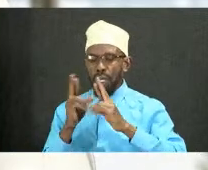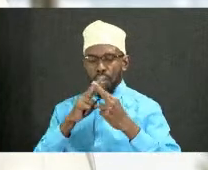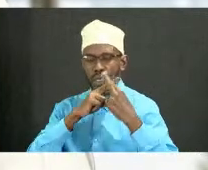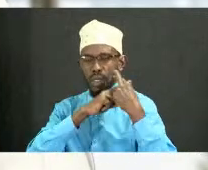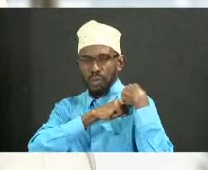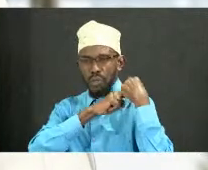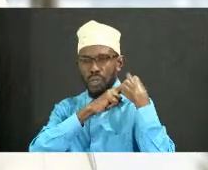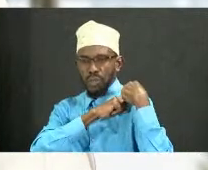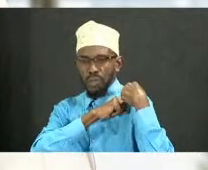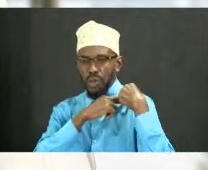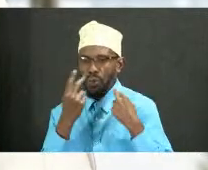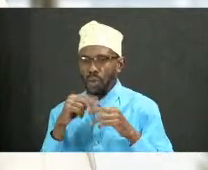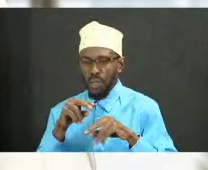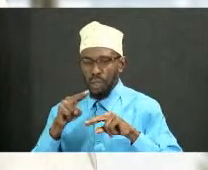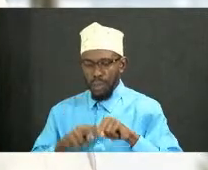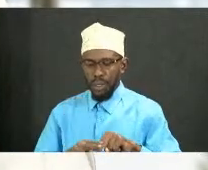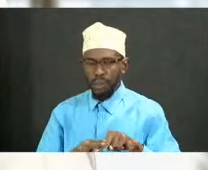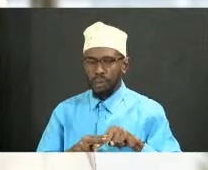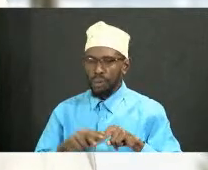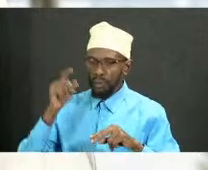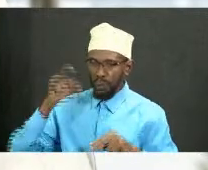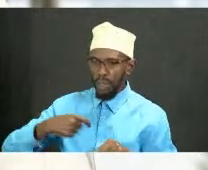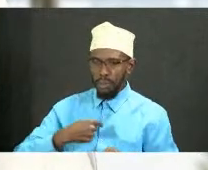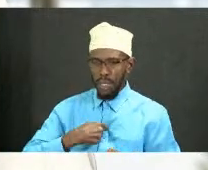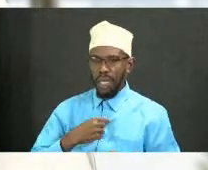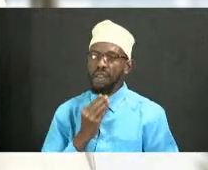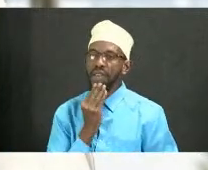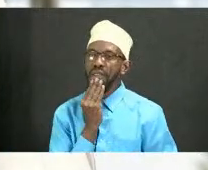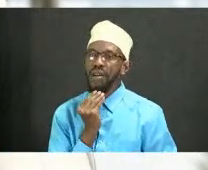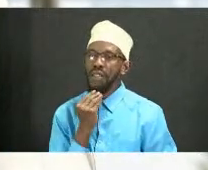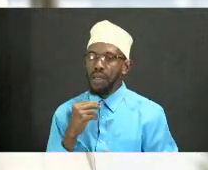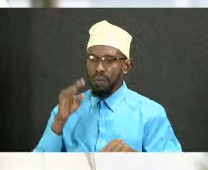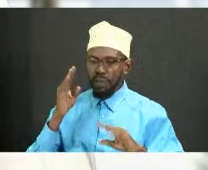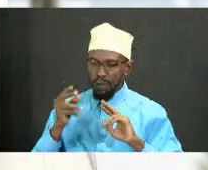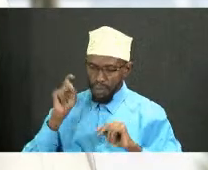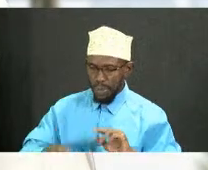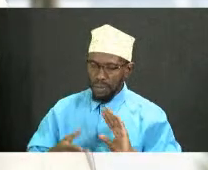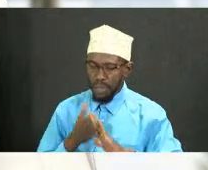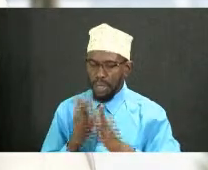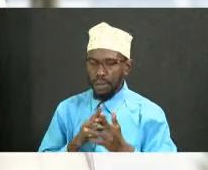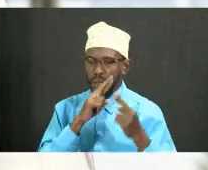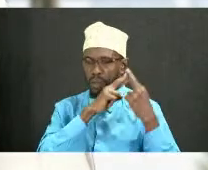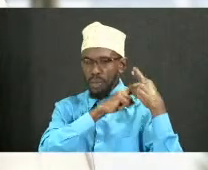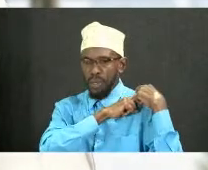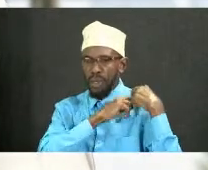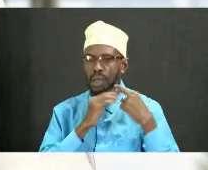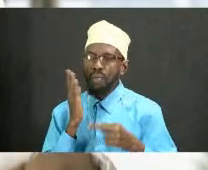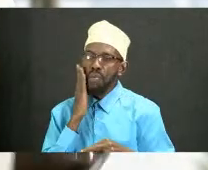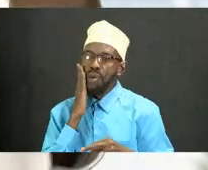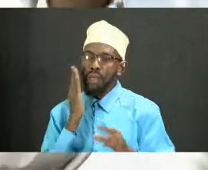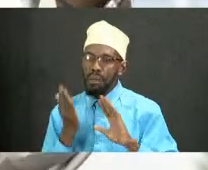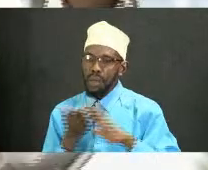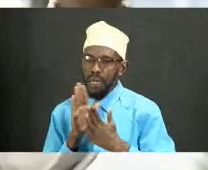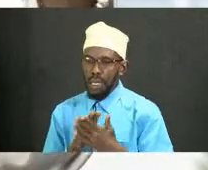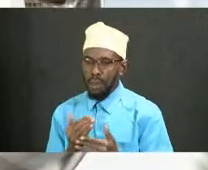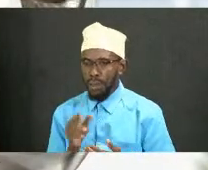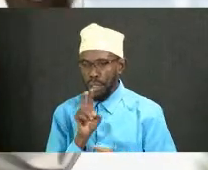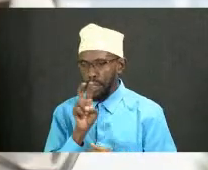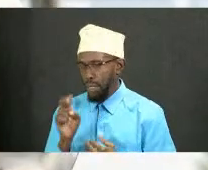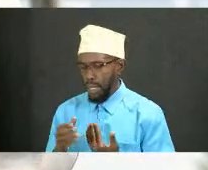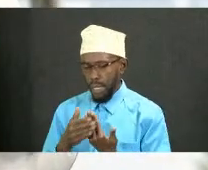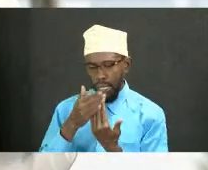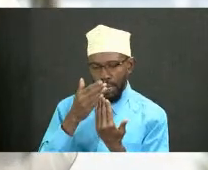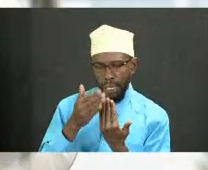hatowajibika kwa wale ambao wanamtegemea. Kwa hivyo ni lazima mimi kama baba niwajibike. Mimi kama mama lazima niwajibike niweze kuangalia